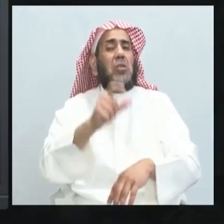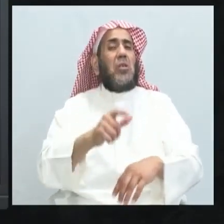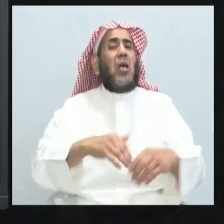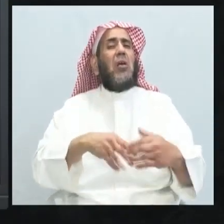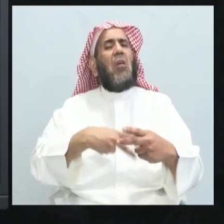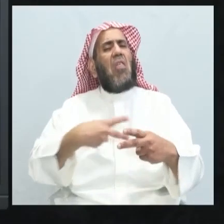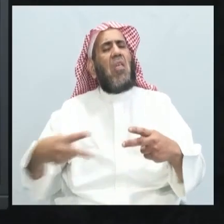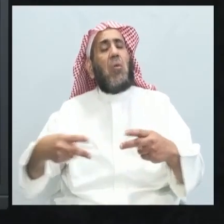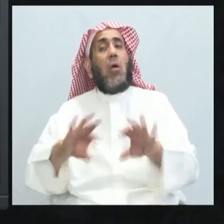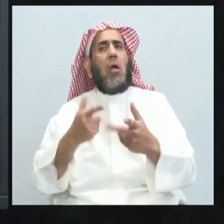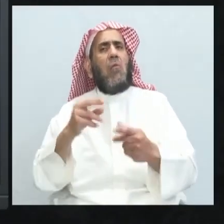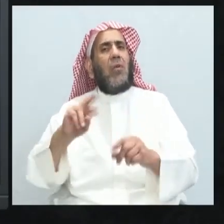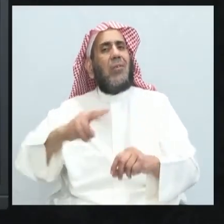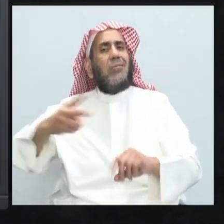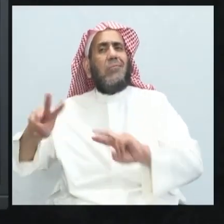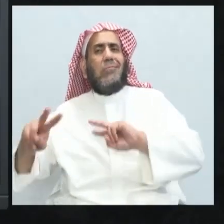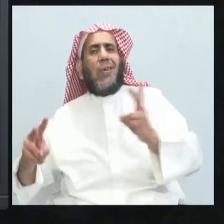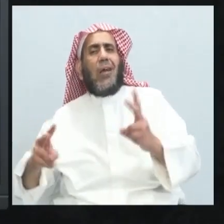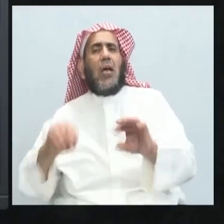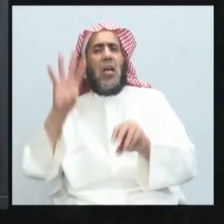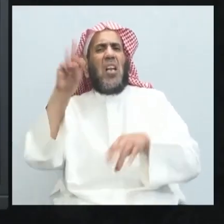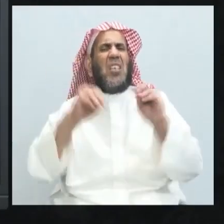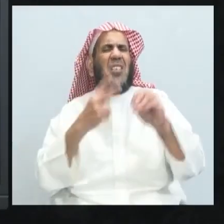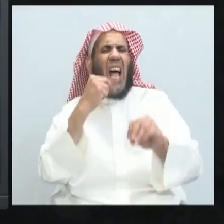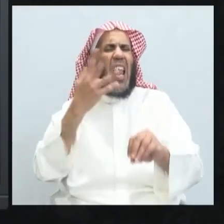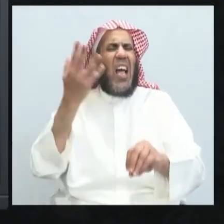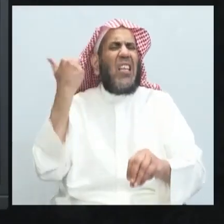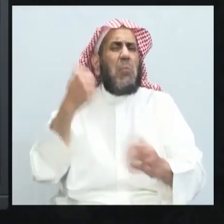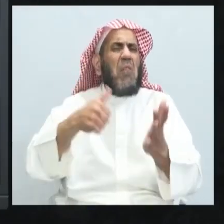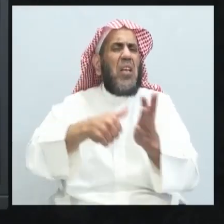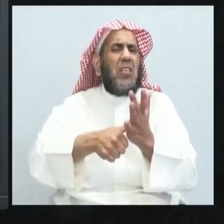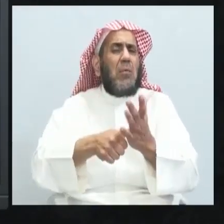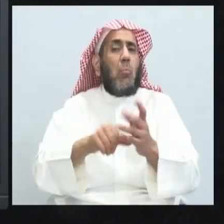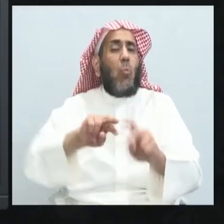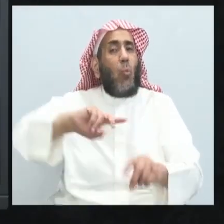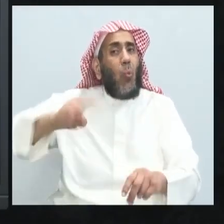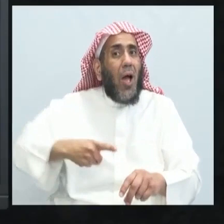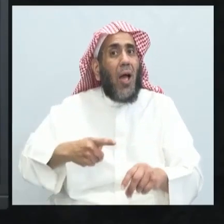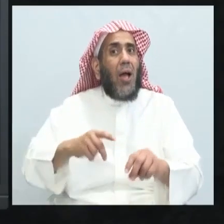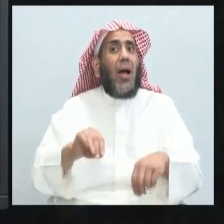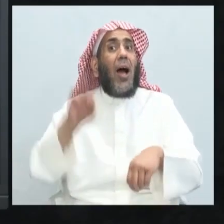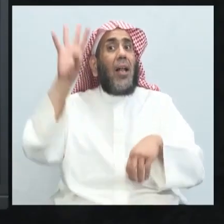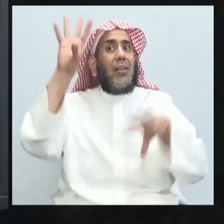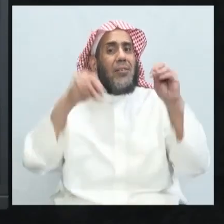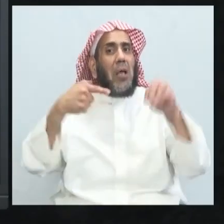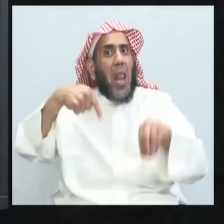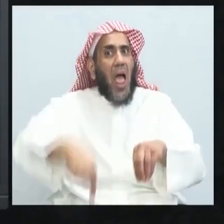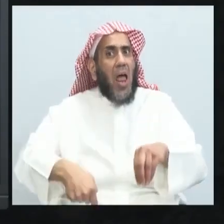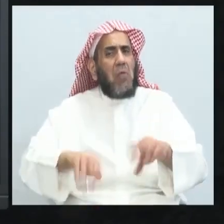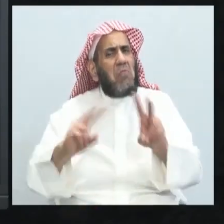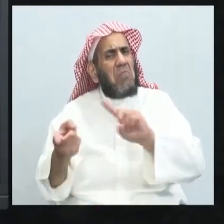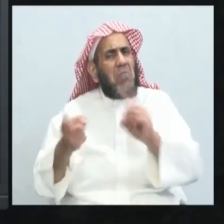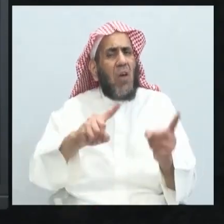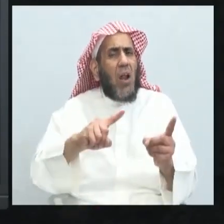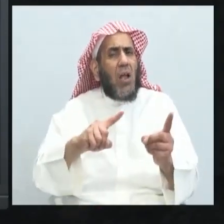الفر كيف تميز القصه القديمه او القصه الجاهليه بماذا لان القصه الجاهليه تميزت باشياء بعض ستذكر ايضا